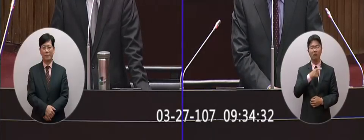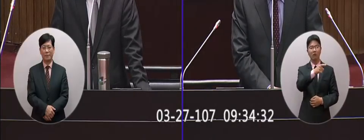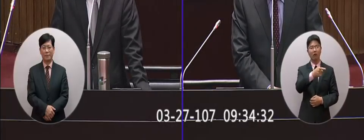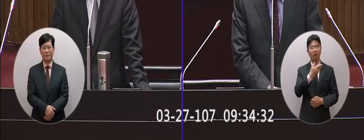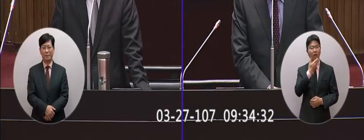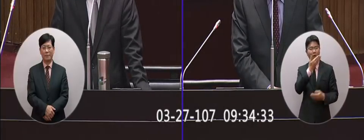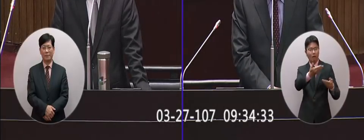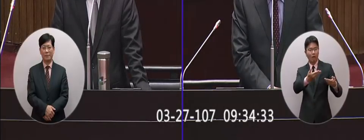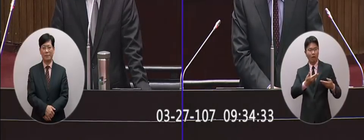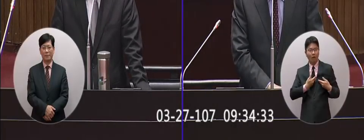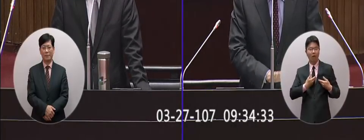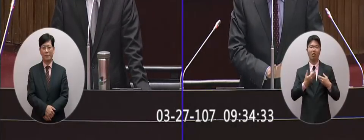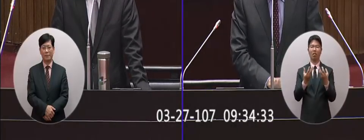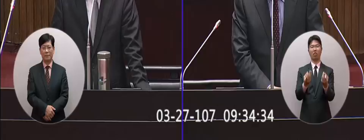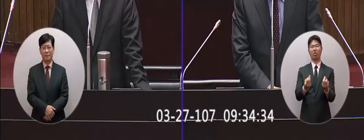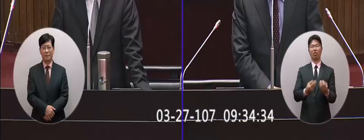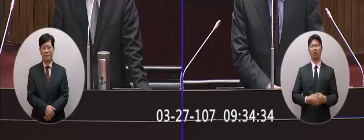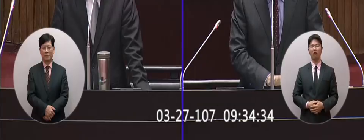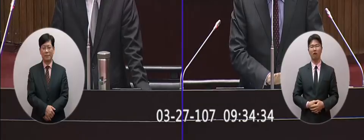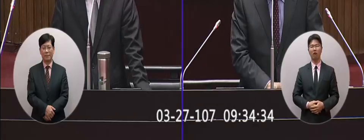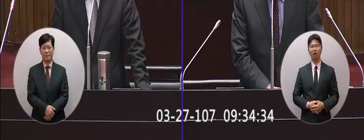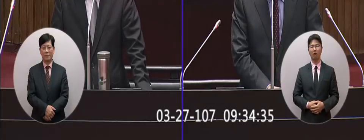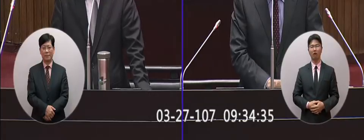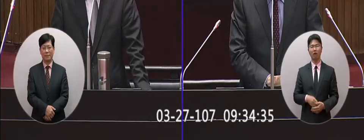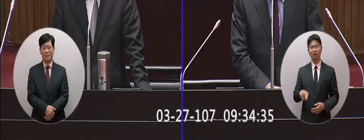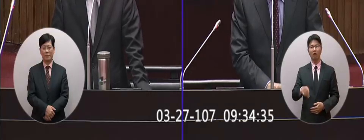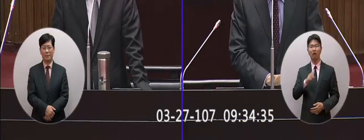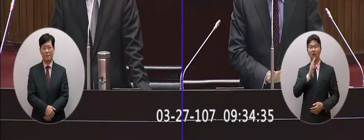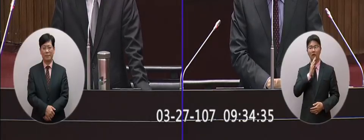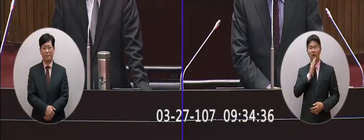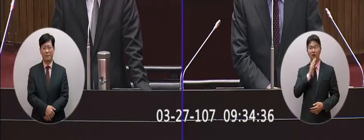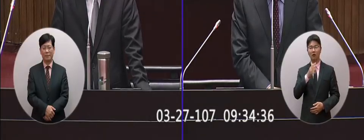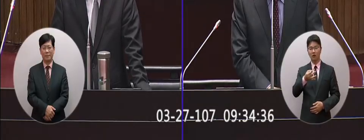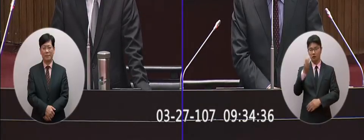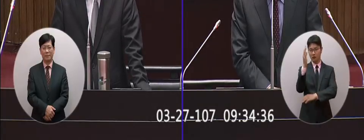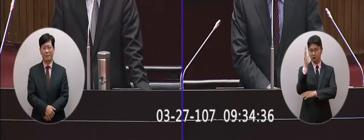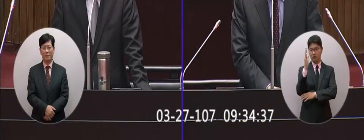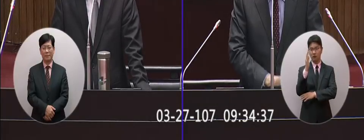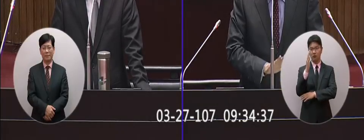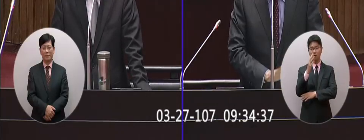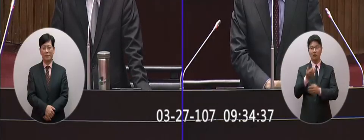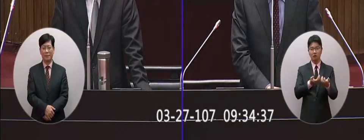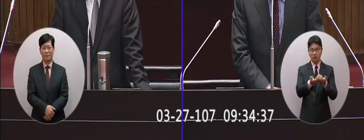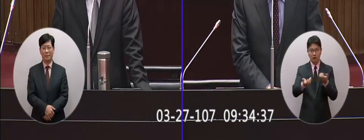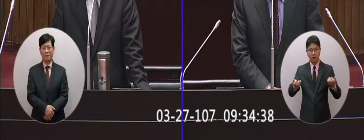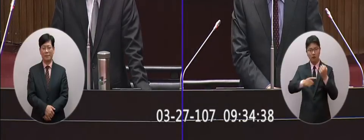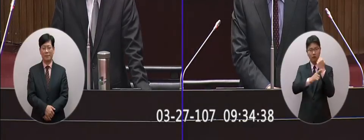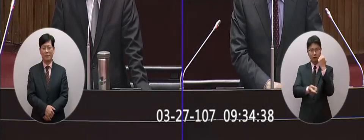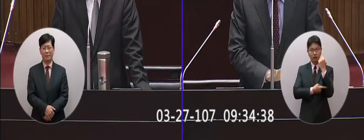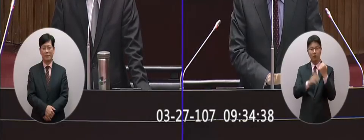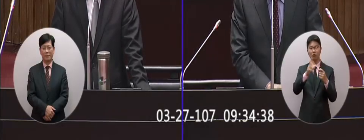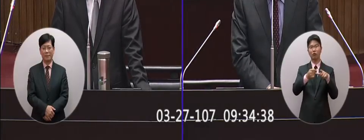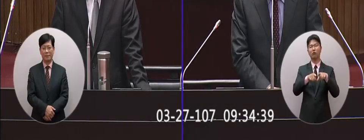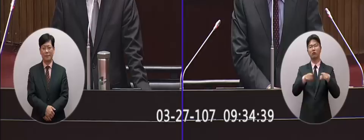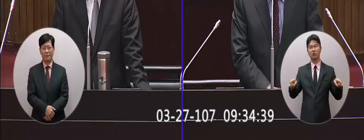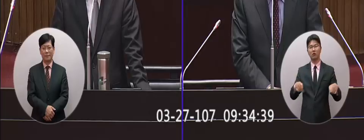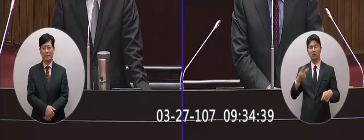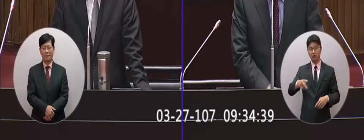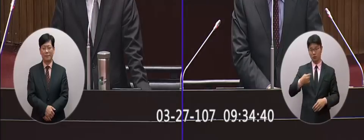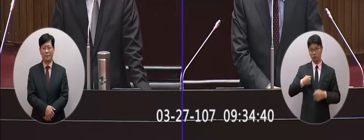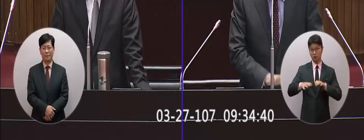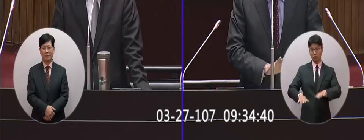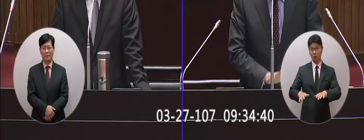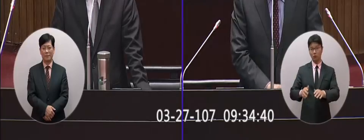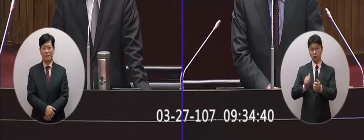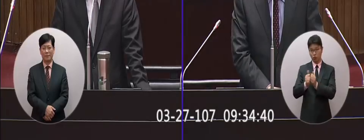应该的回馈跟收获，只是因为财政收支化分配法的不公平。尤其现在我们税收又都增加了很